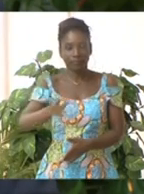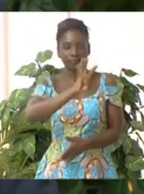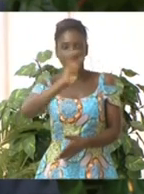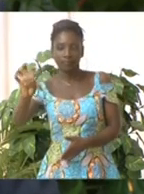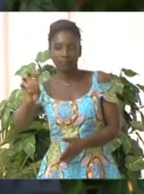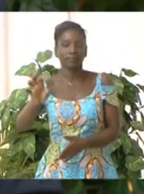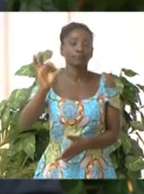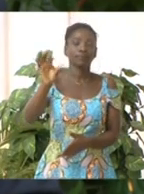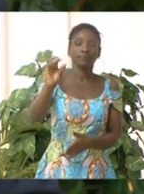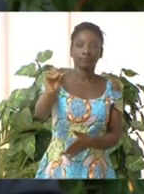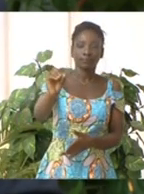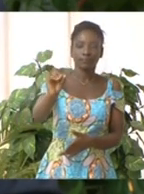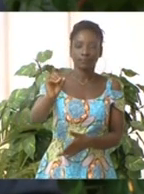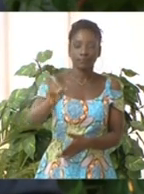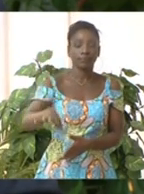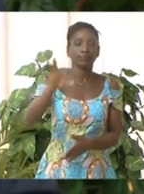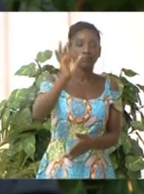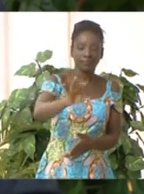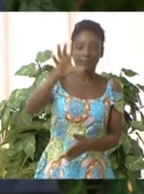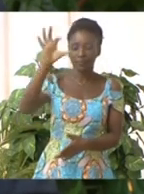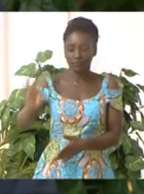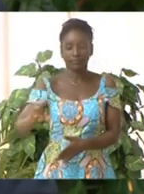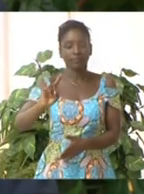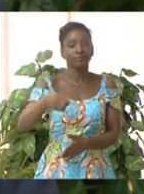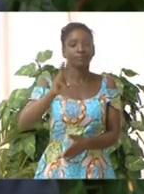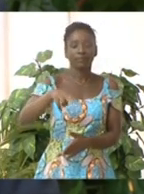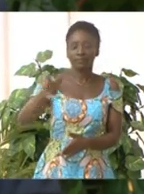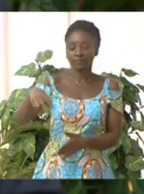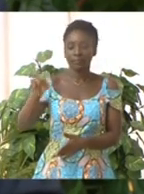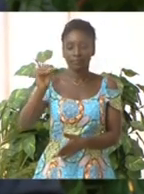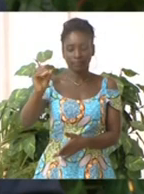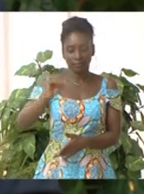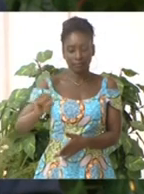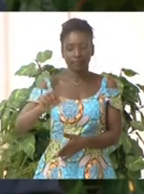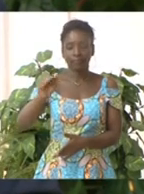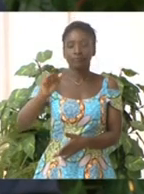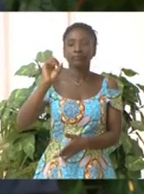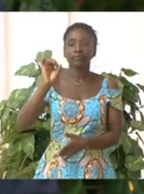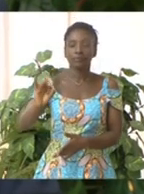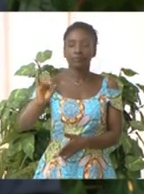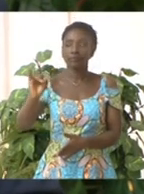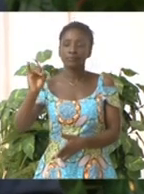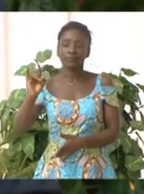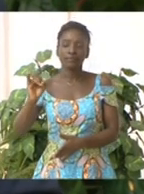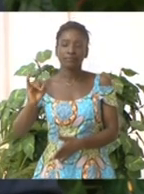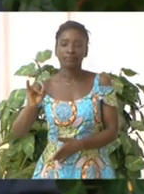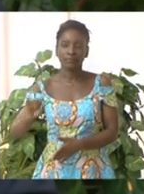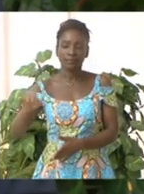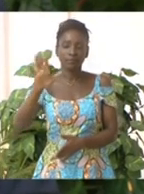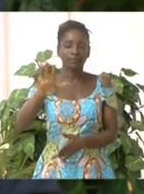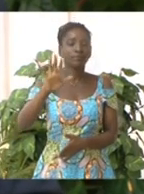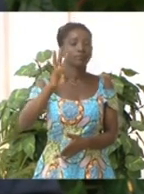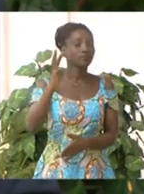55488, soit 99,22%. Afin Guessant Pascal,